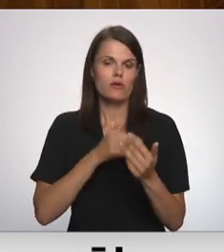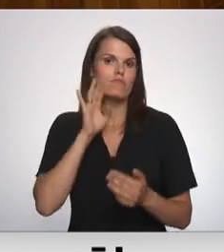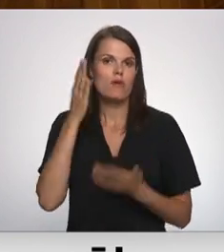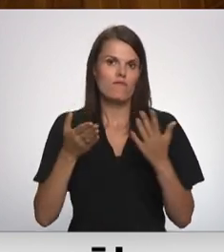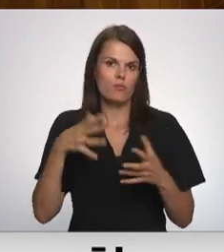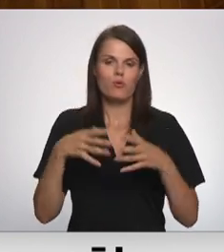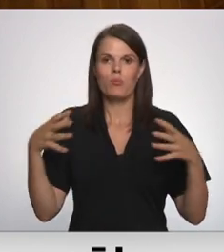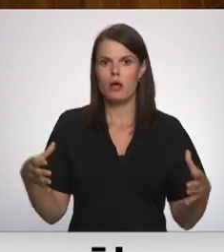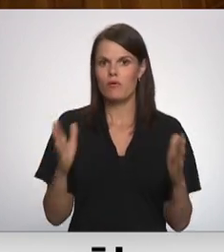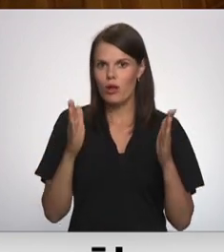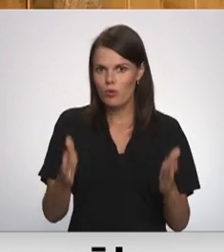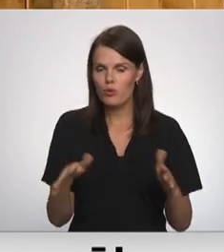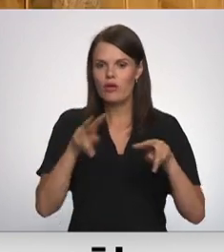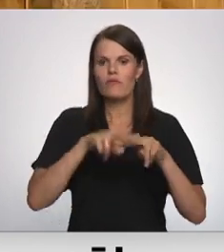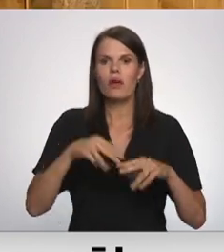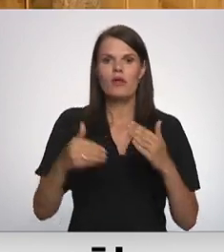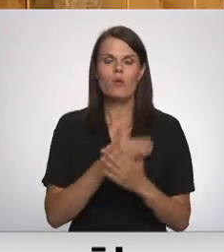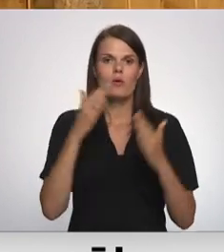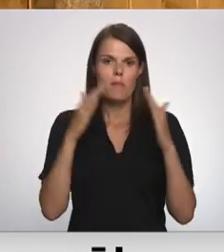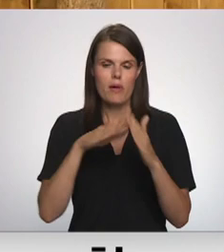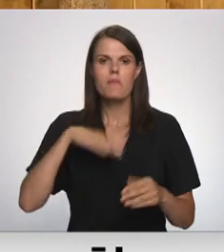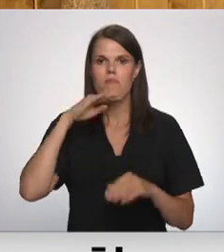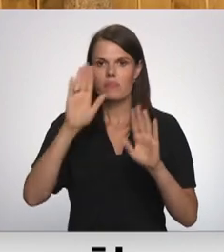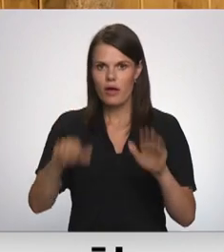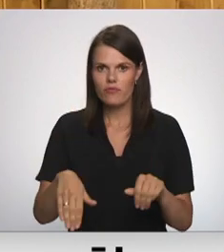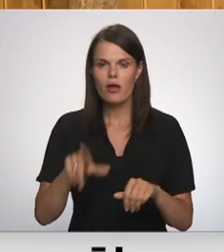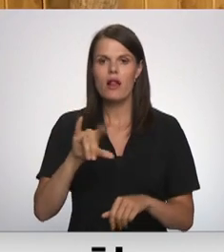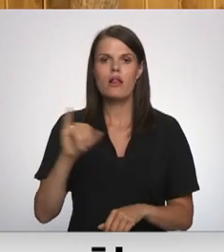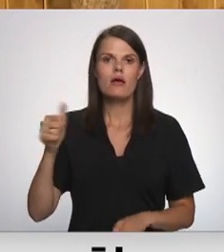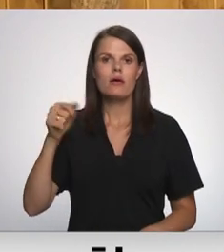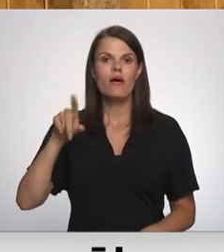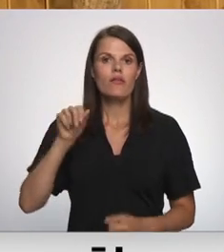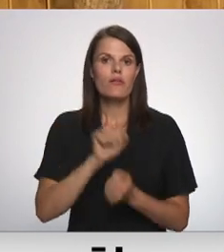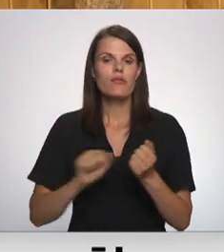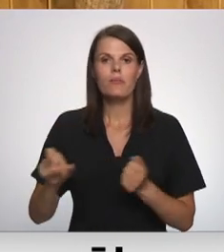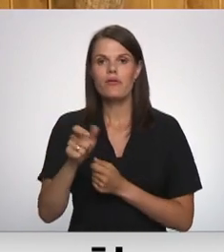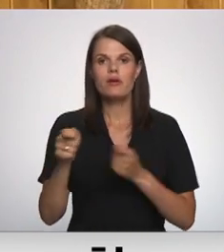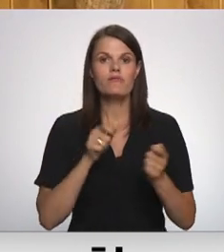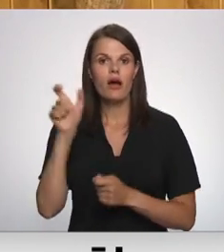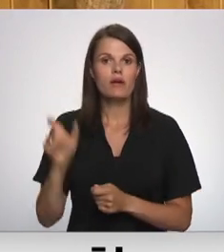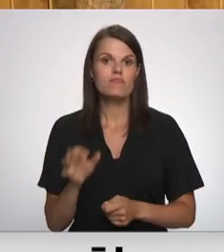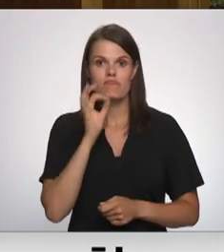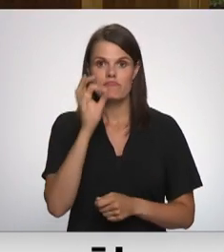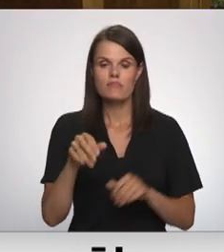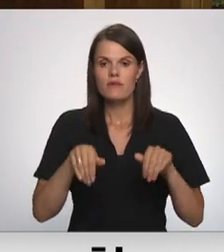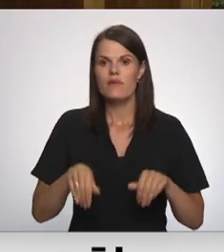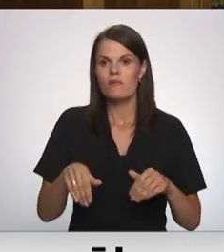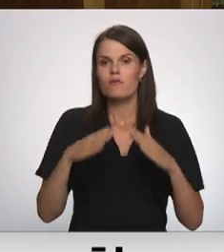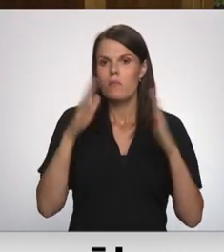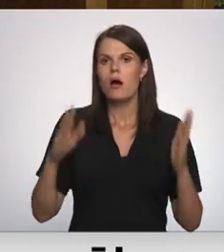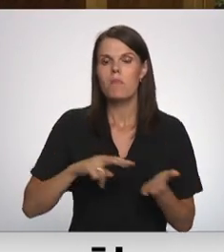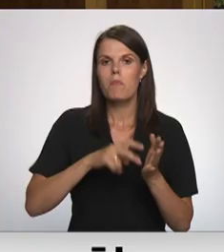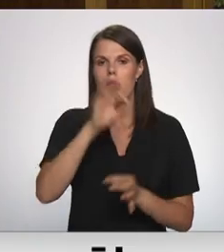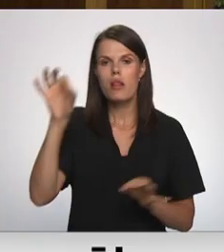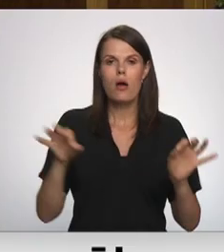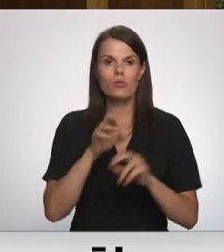arī kuplāks. Vieta jaunajā mājā pietikšot. Līgatnes dabas taku vadītāji atklāja, ka vāveru mājas